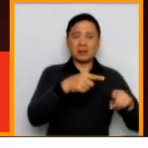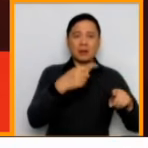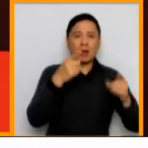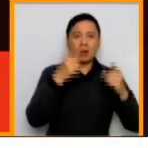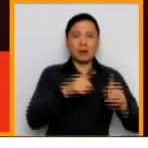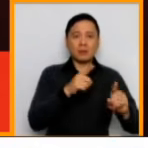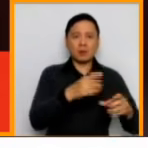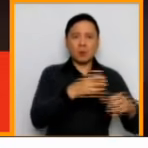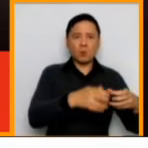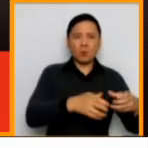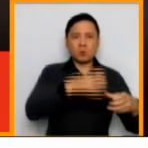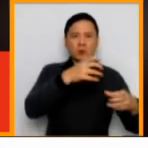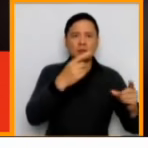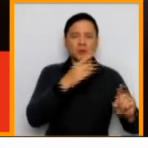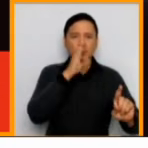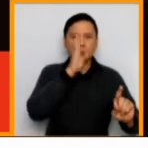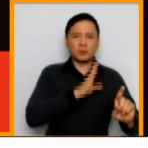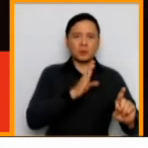baka maamalanghap mo, hindi ka makahinga.